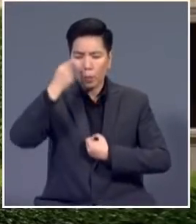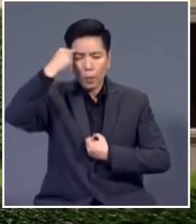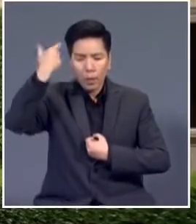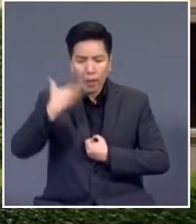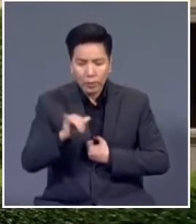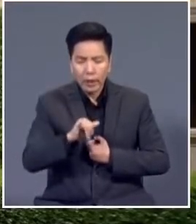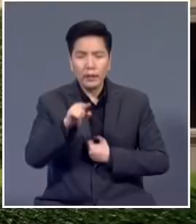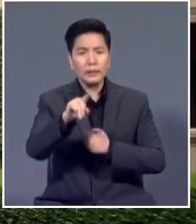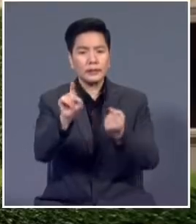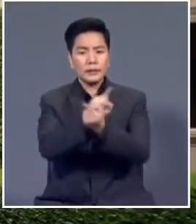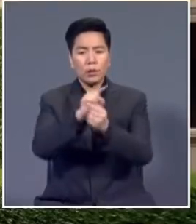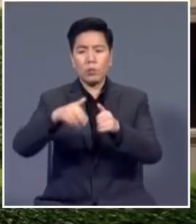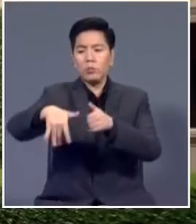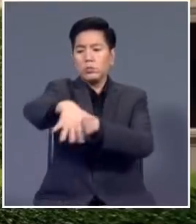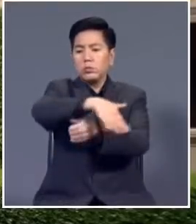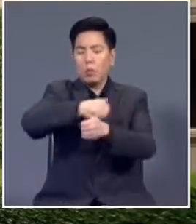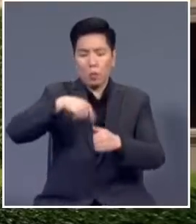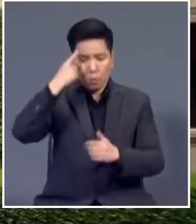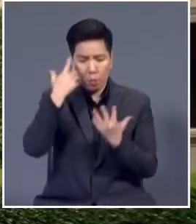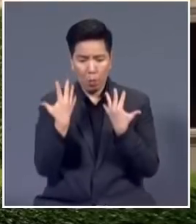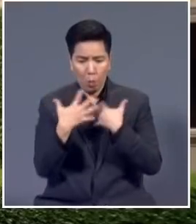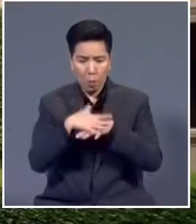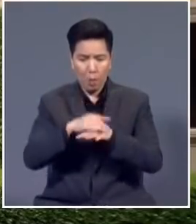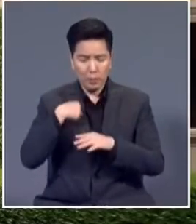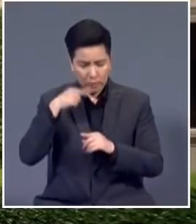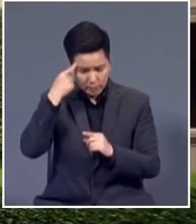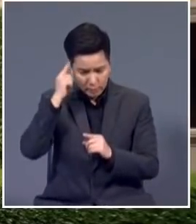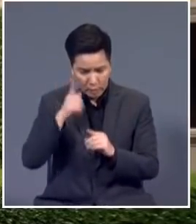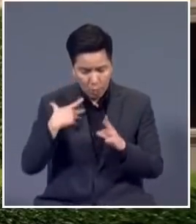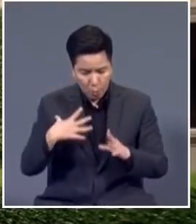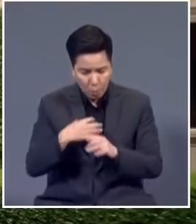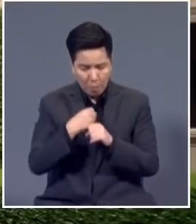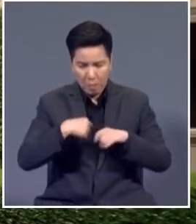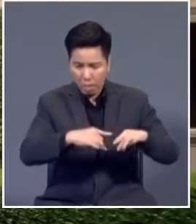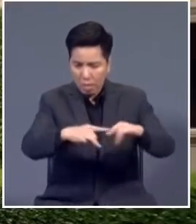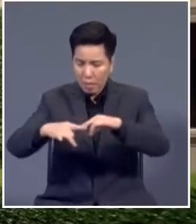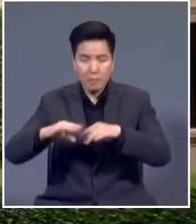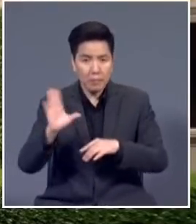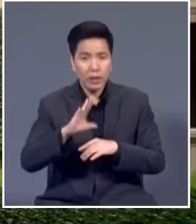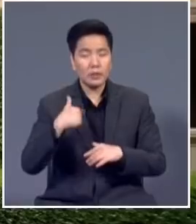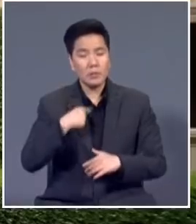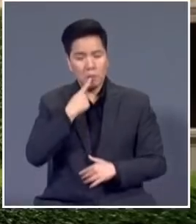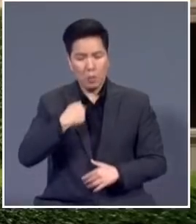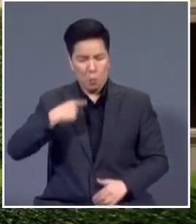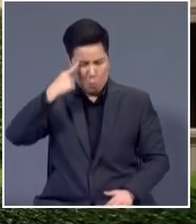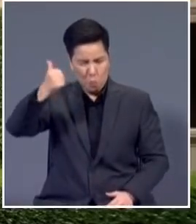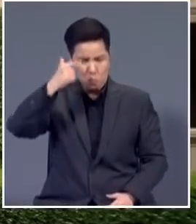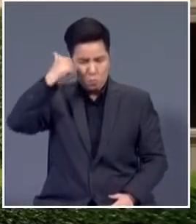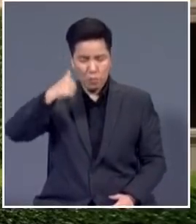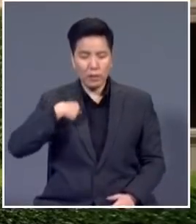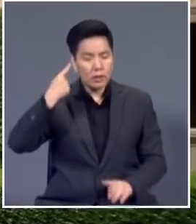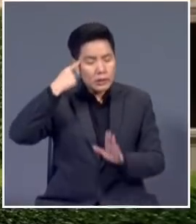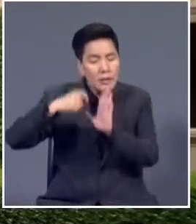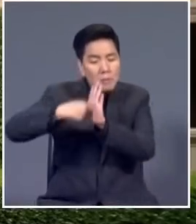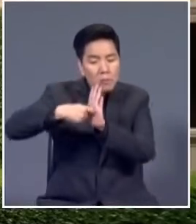สากลโดยที่ไม่หลงประเด็นประยุกต์ไม่เป็นจนเป็นเหตุให้มีแต่ความขัดแย้งเพราะต่างก็อ้างว่าตนรู้จริงและไม่ยอมฟังเหตุผล